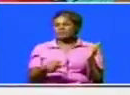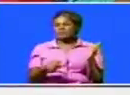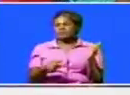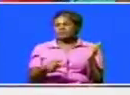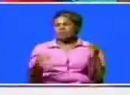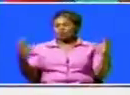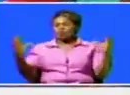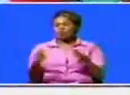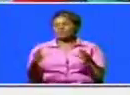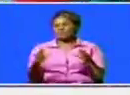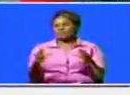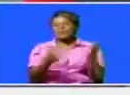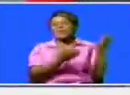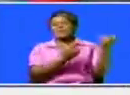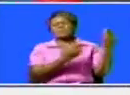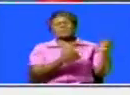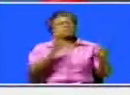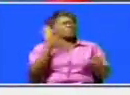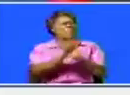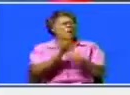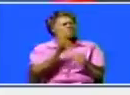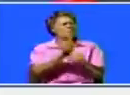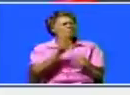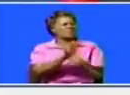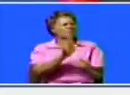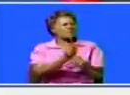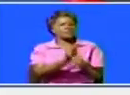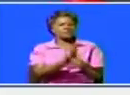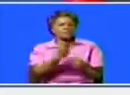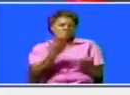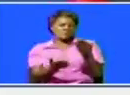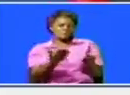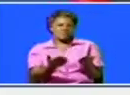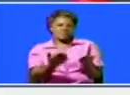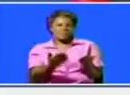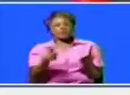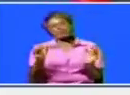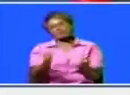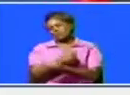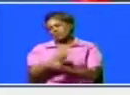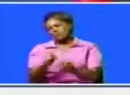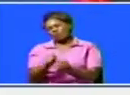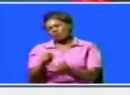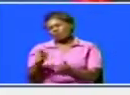jamii ina expect a lot, ambapo labda unaweza pata uwezi uka afford.